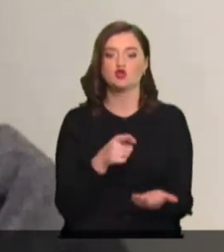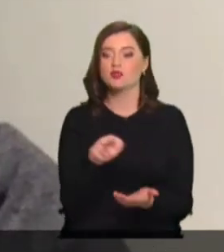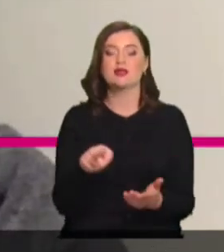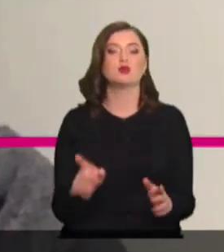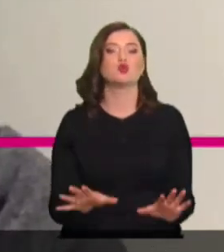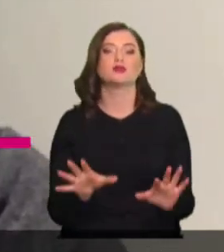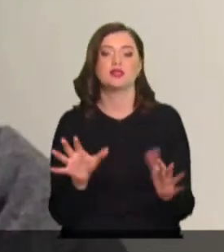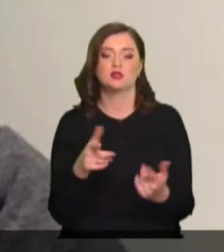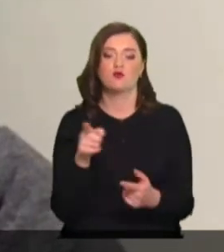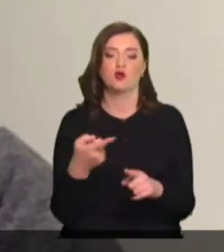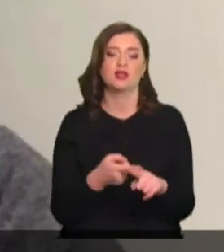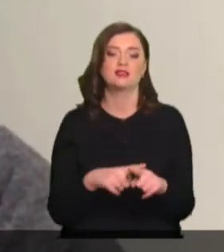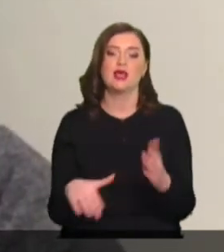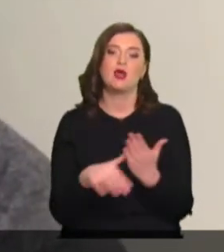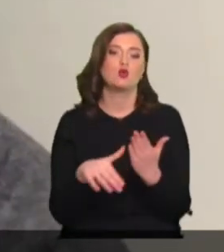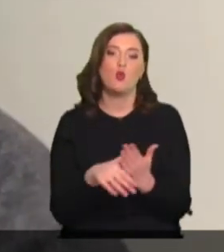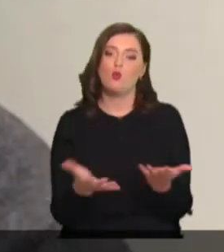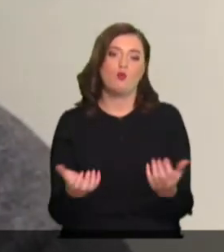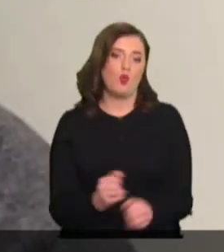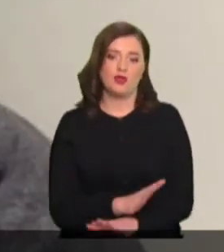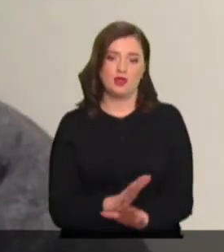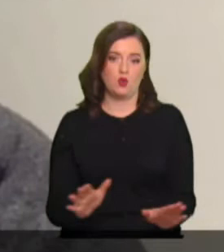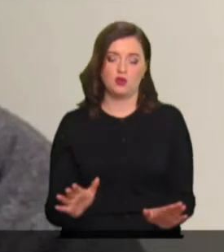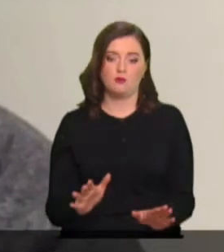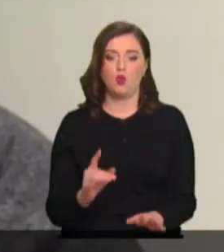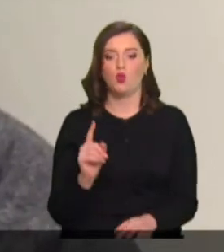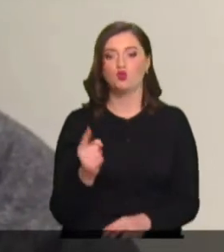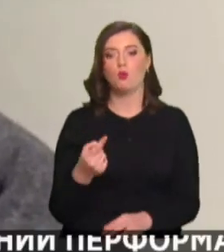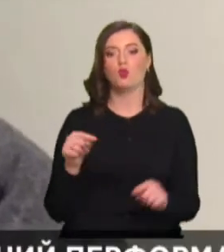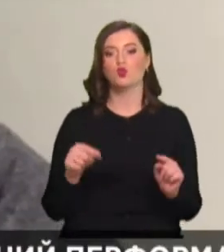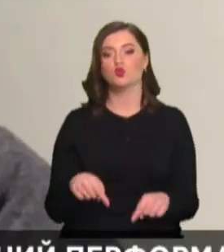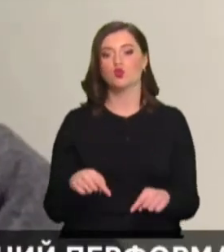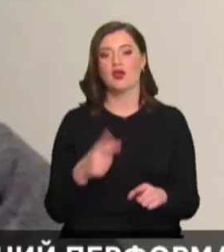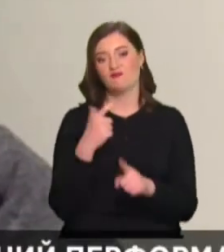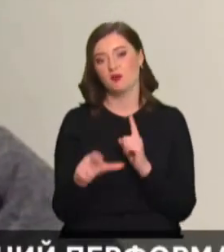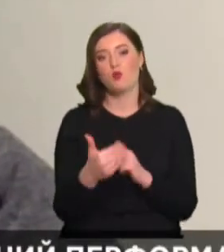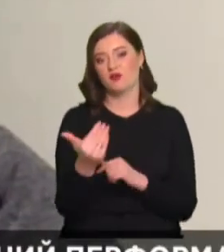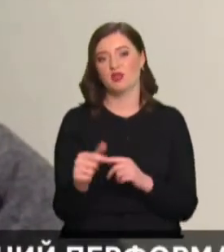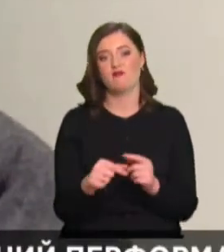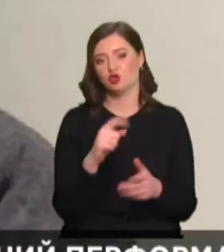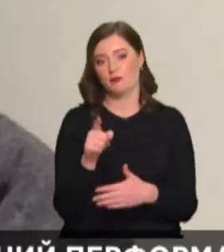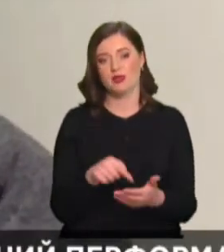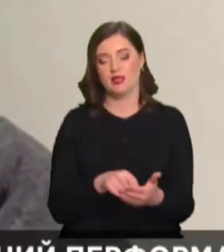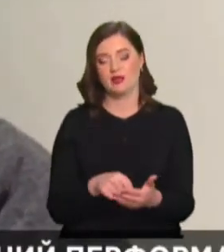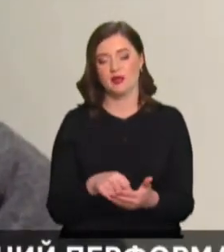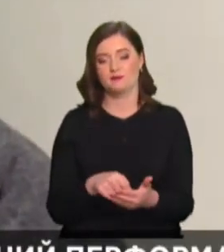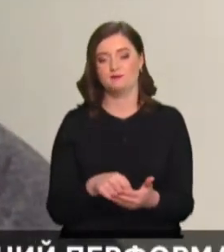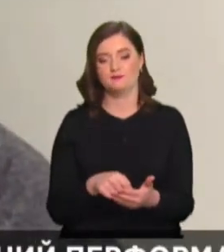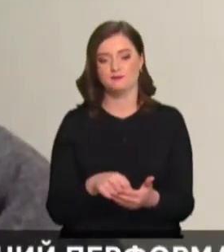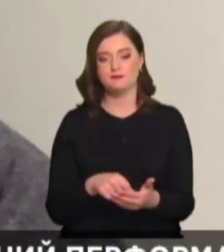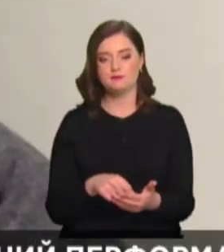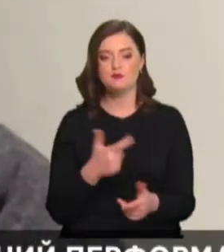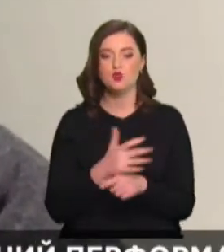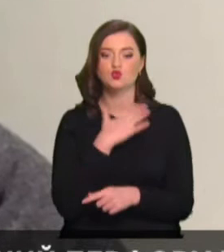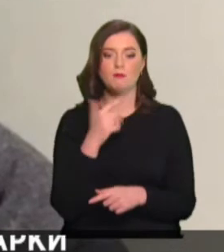стається, то вони цієї допомоги не отримують. Тому тут відповідь на ваше питання наступне. Дуже багато людей